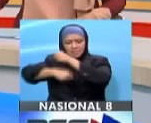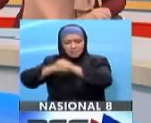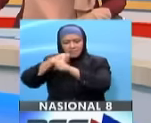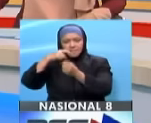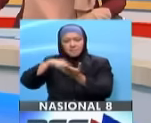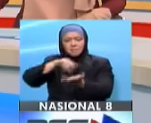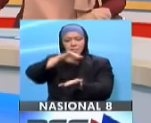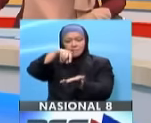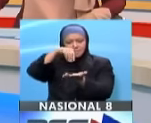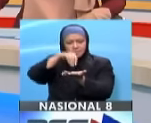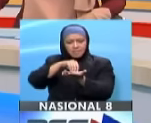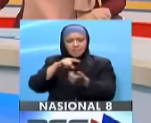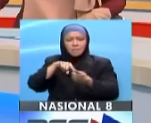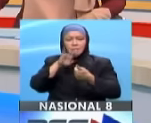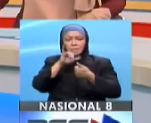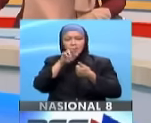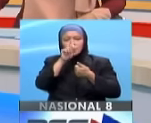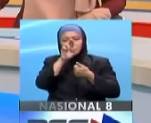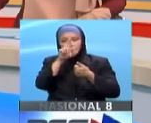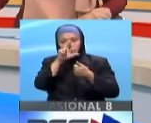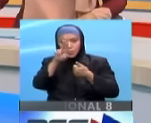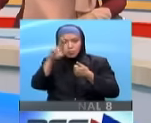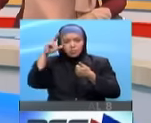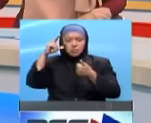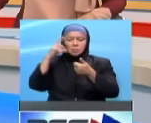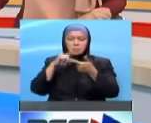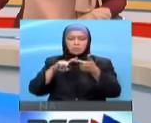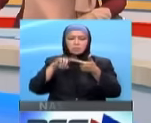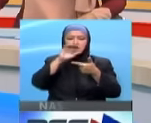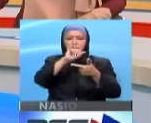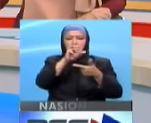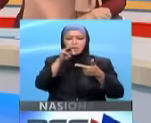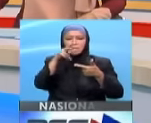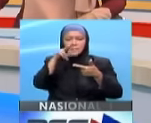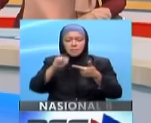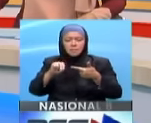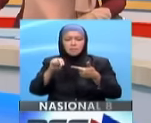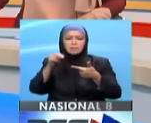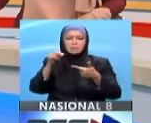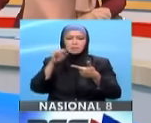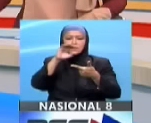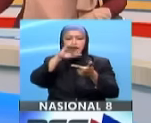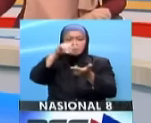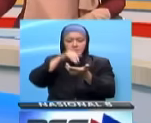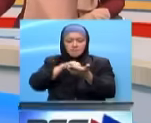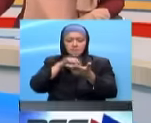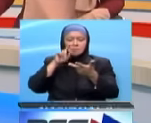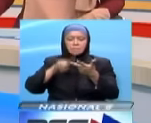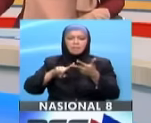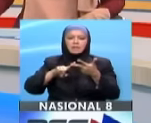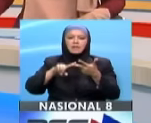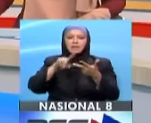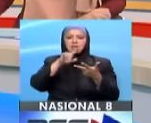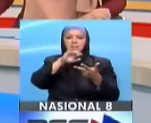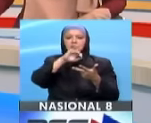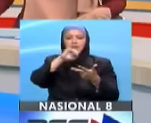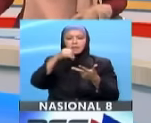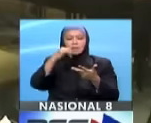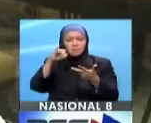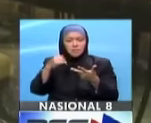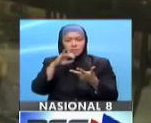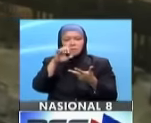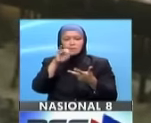dikenal pasti adalah Bintulu Times Square di Sarawak, Aman Central di Alustar Kedah dan Tesco Jenjarum di Selangor.